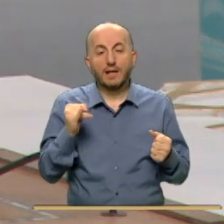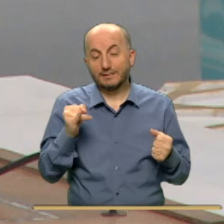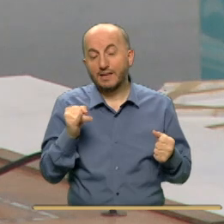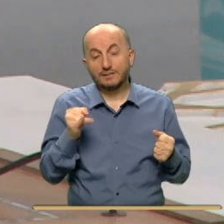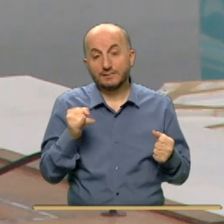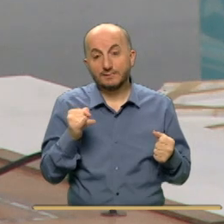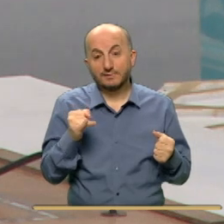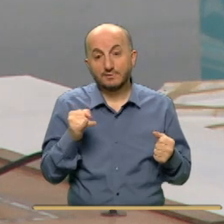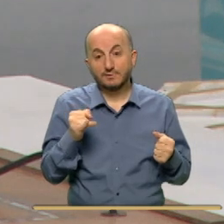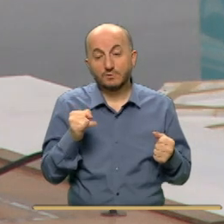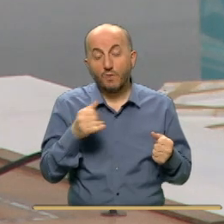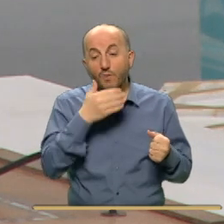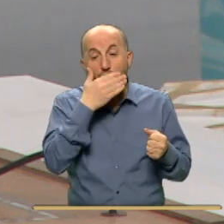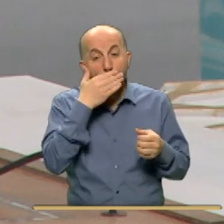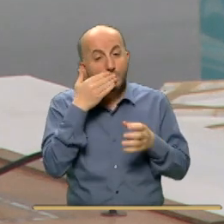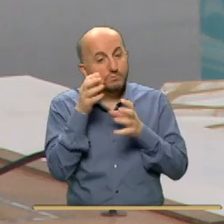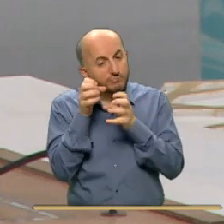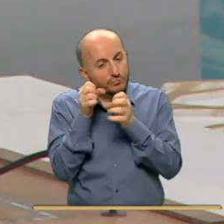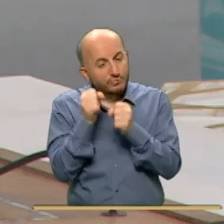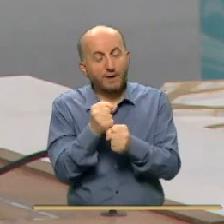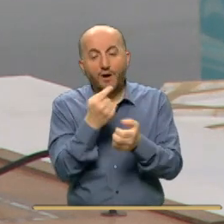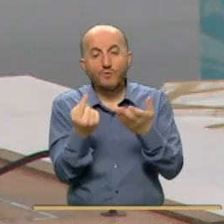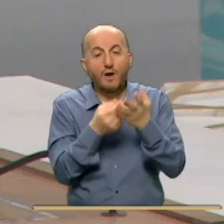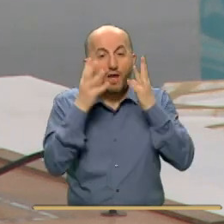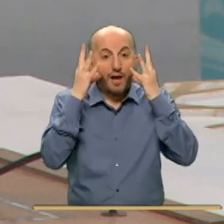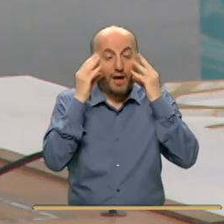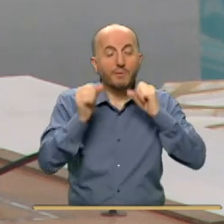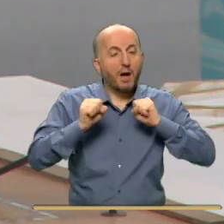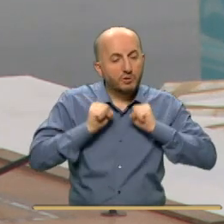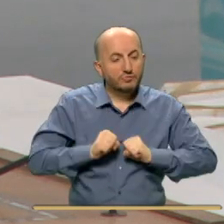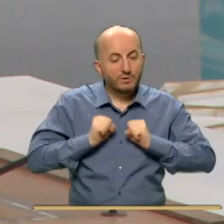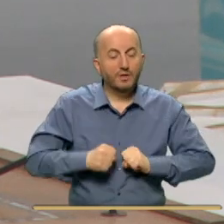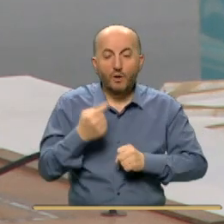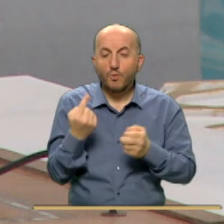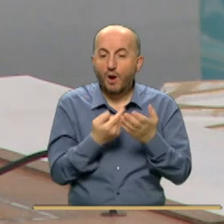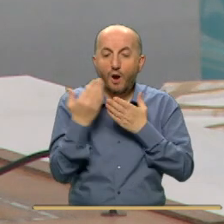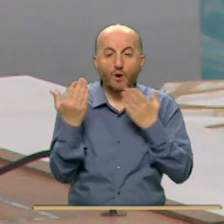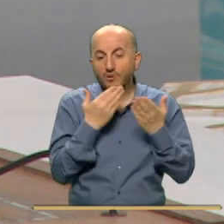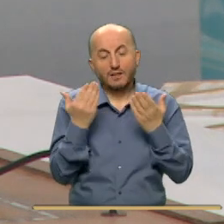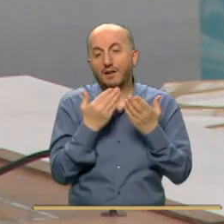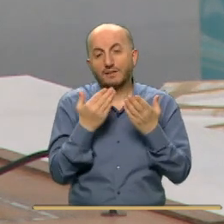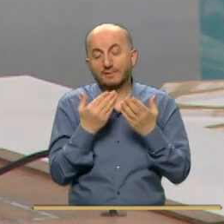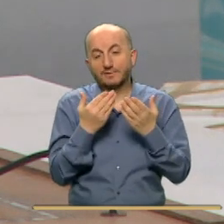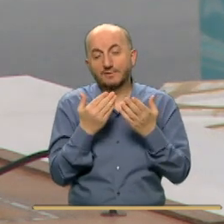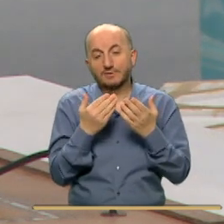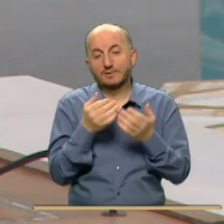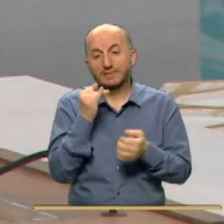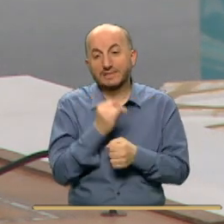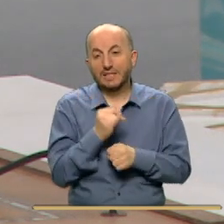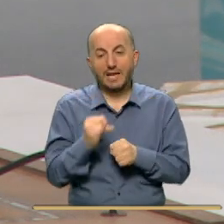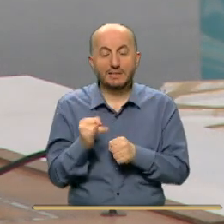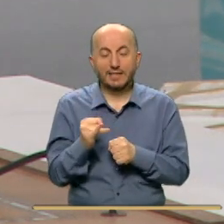tortudan oruçla, Kur'an'ı anlamaya çalışarak, Kur'an okuyarak o